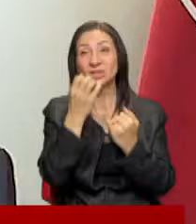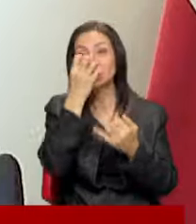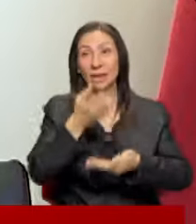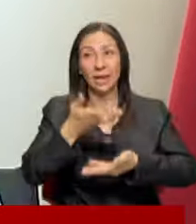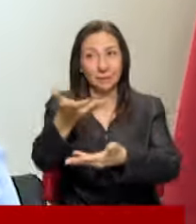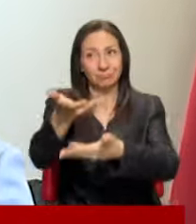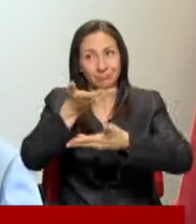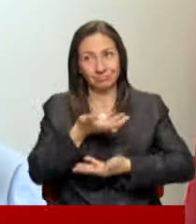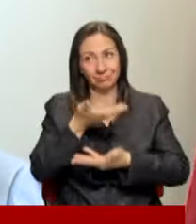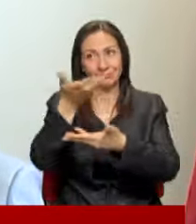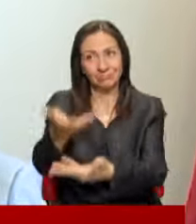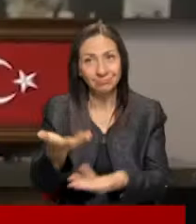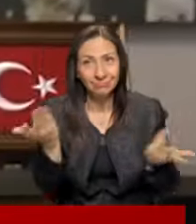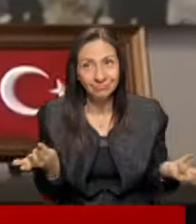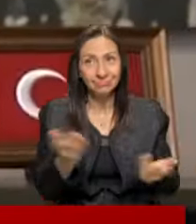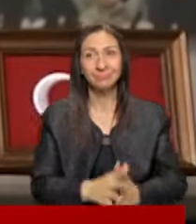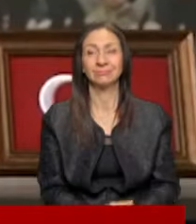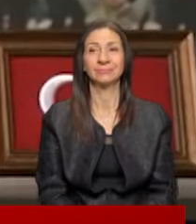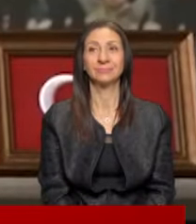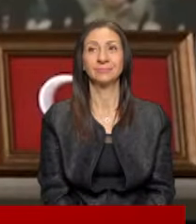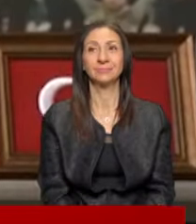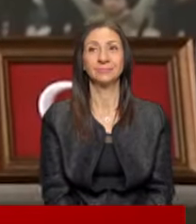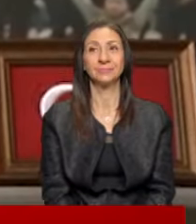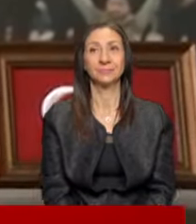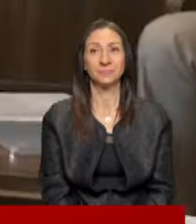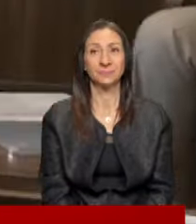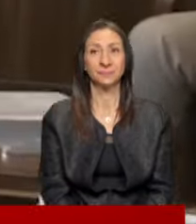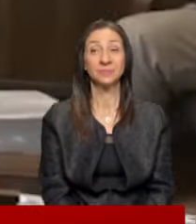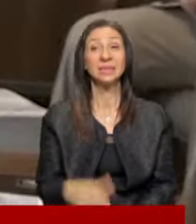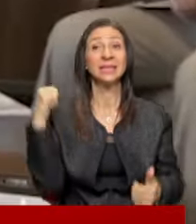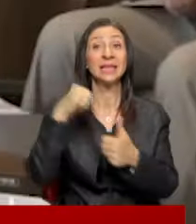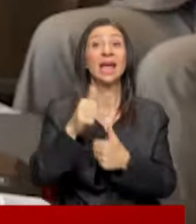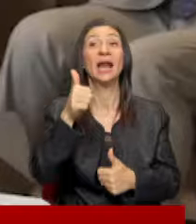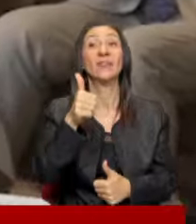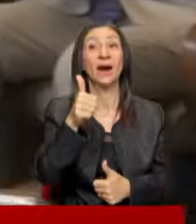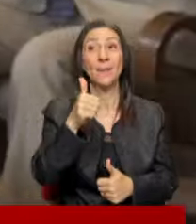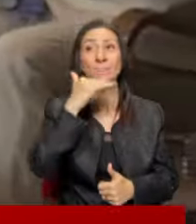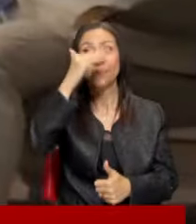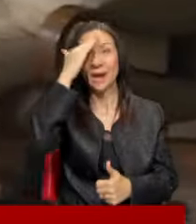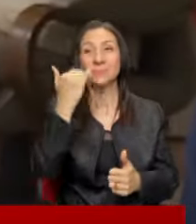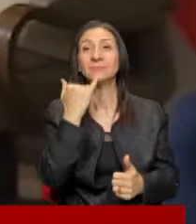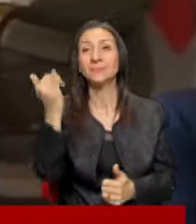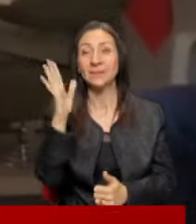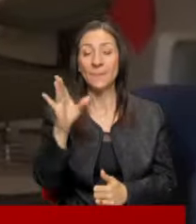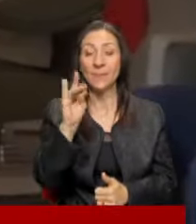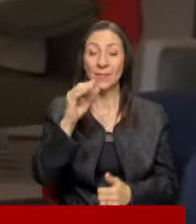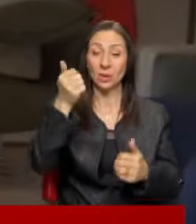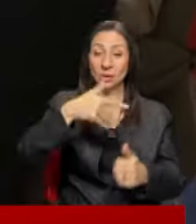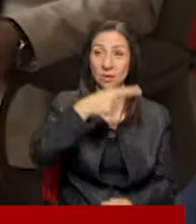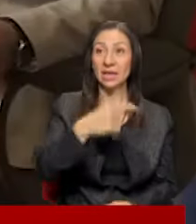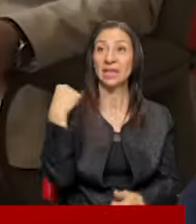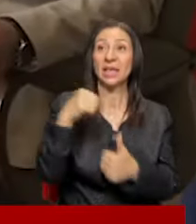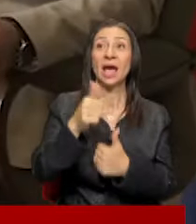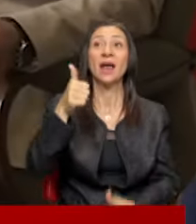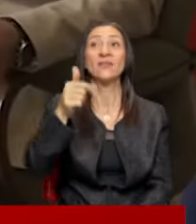bayramlaşmayı çiçekler verildi yeniden refah partisi' bayramlaşmaya giden MHP heyetine